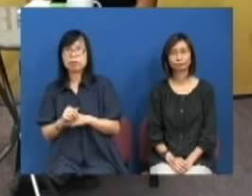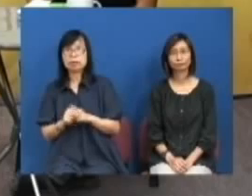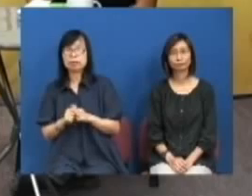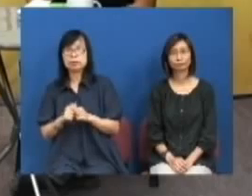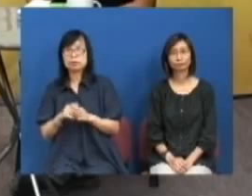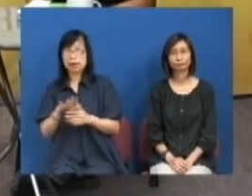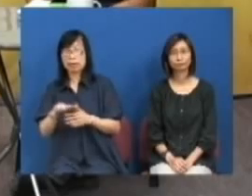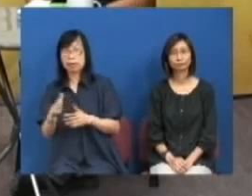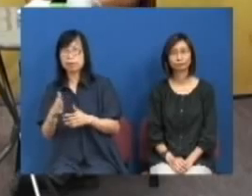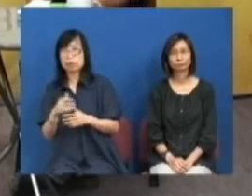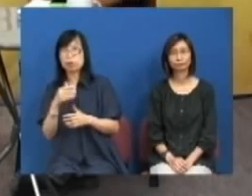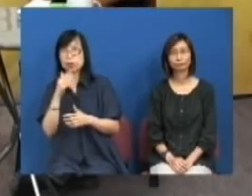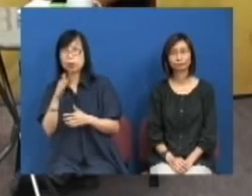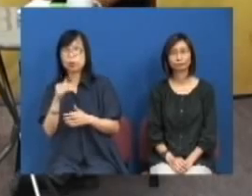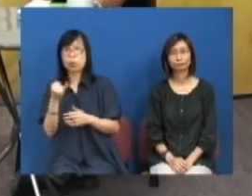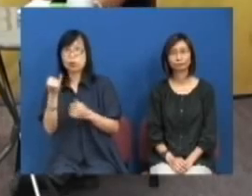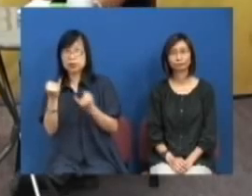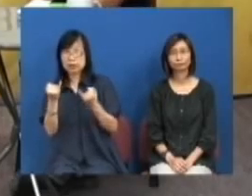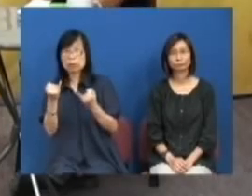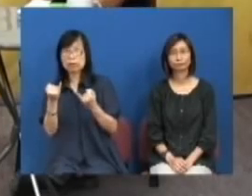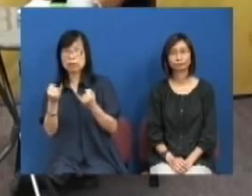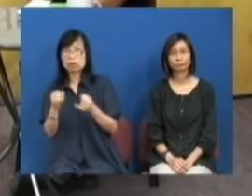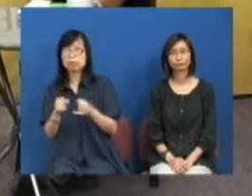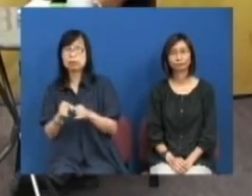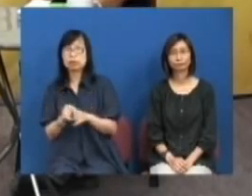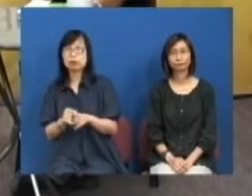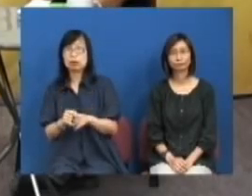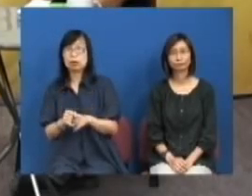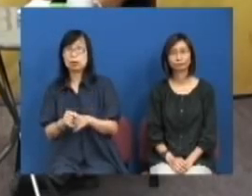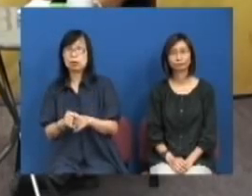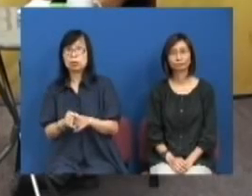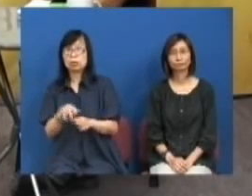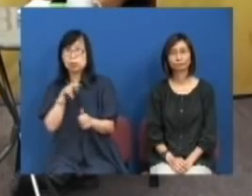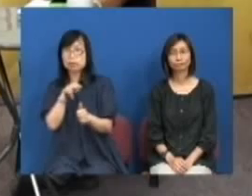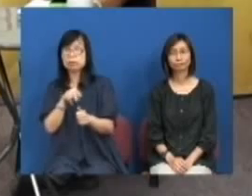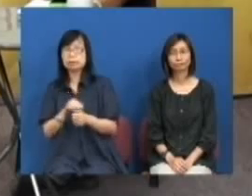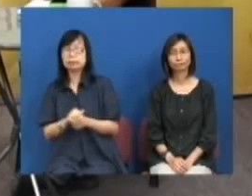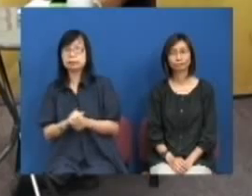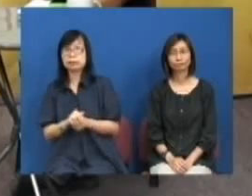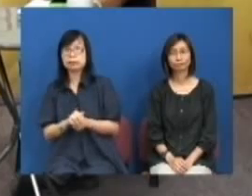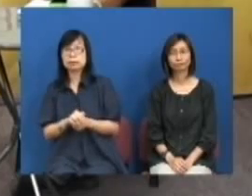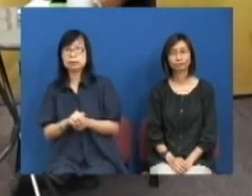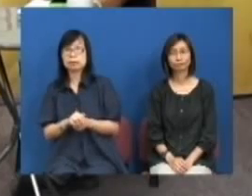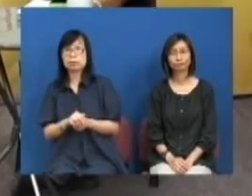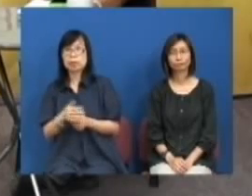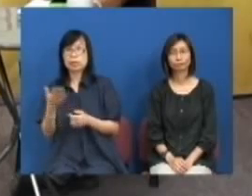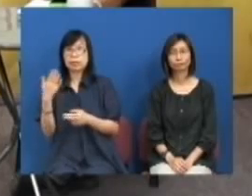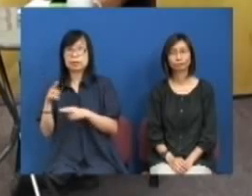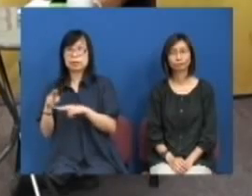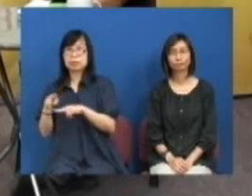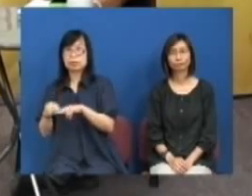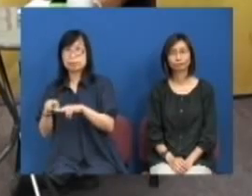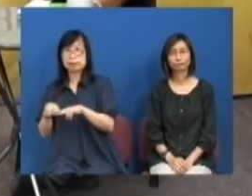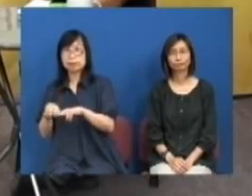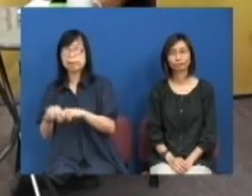對佢哋政敵嘅攻擊，因為習近平嘅儲君地位而家雖